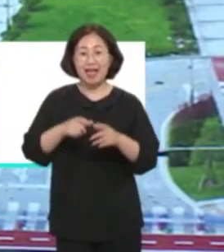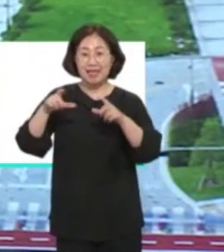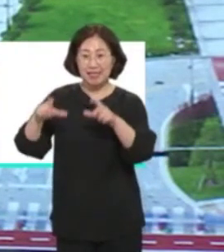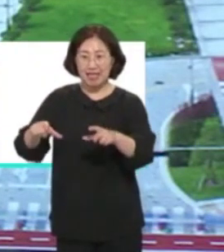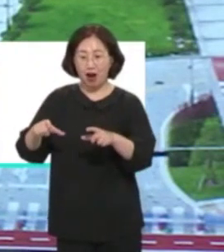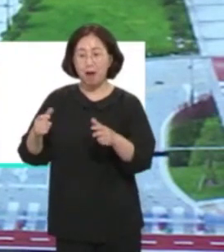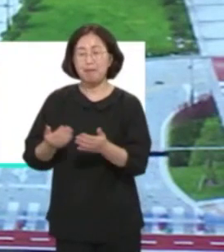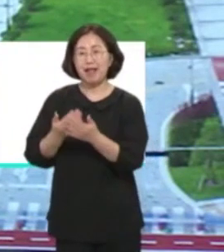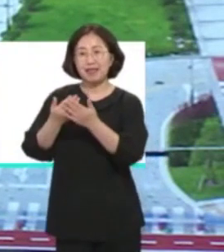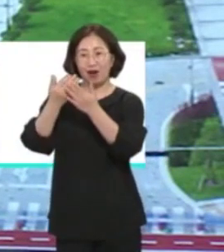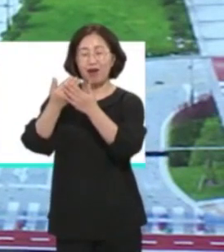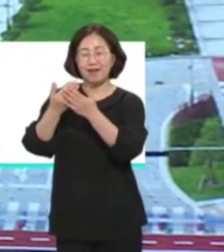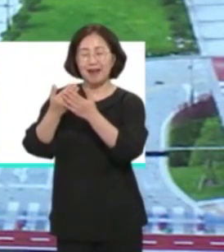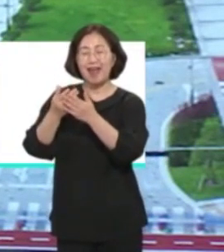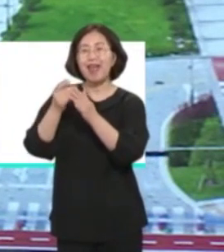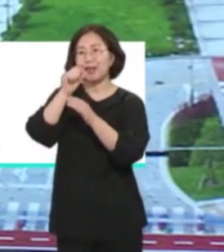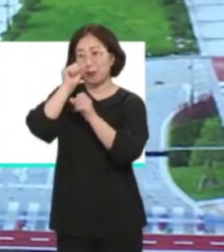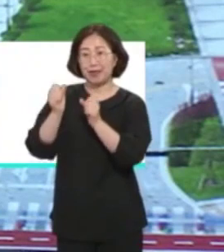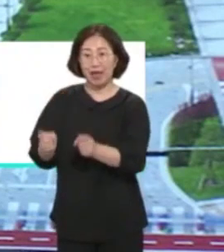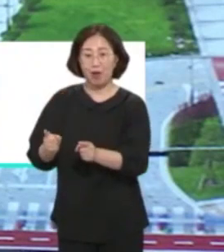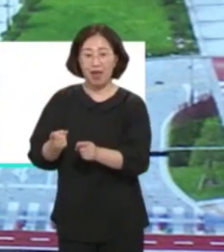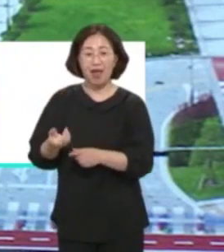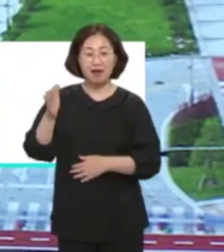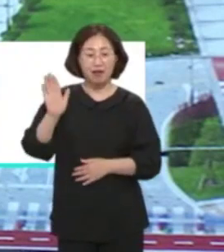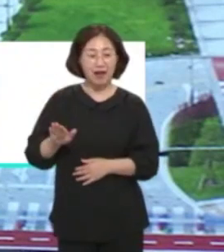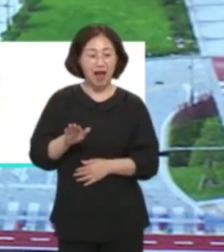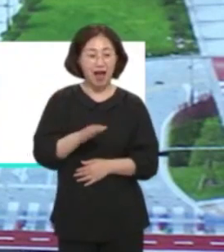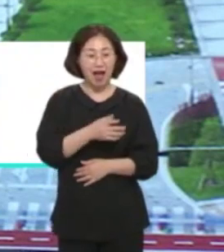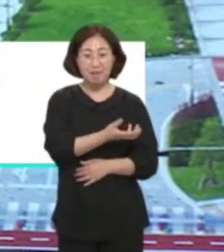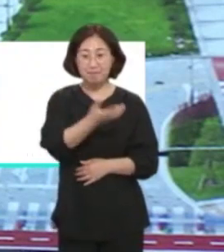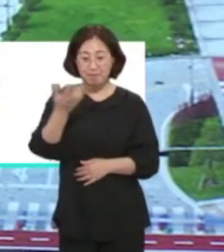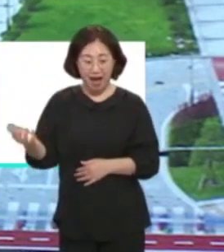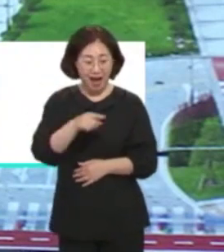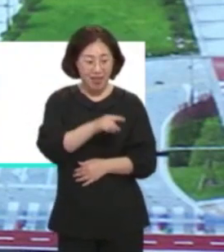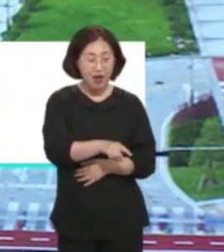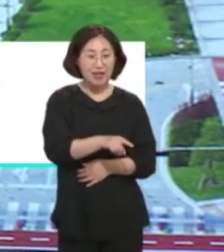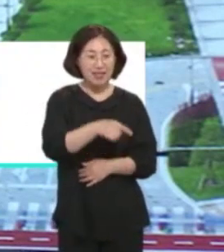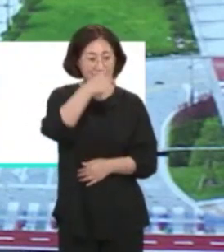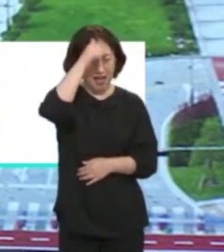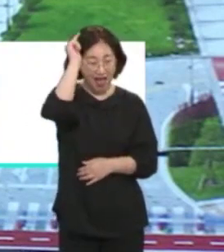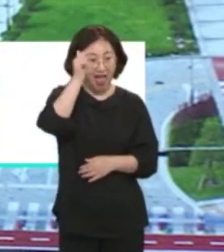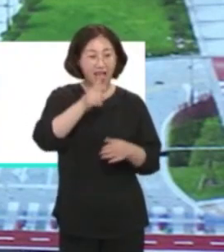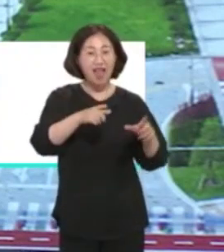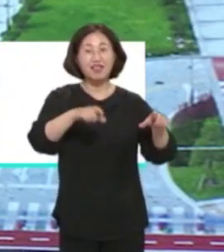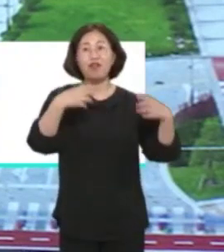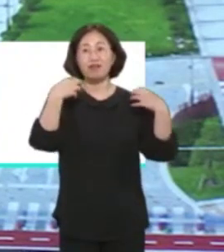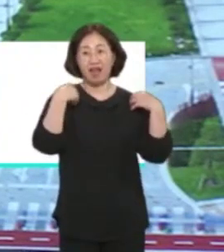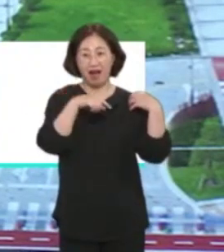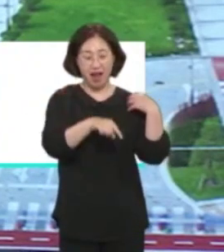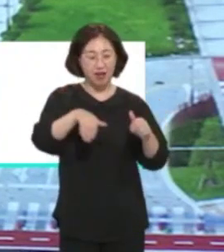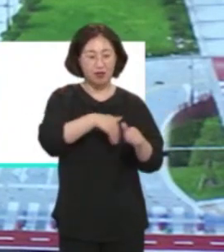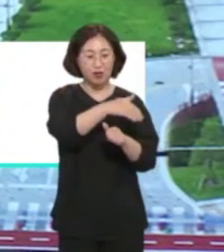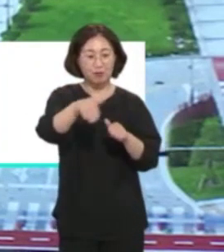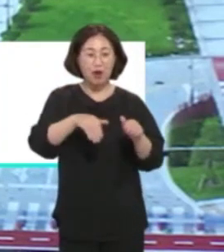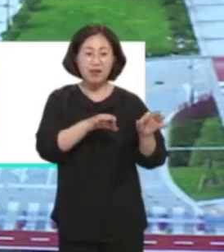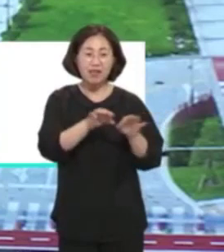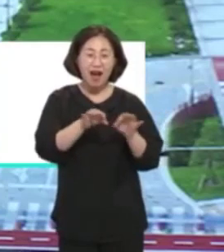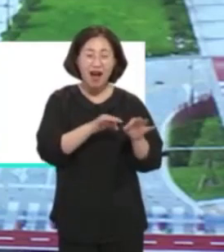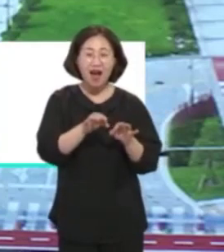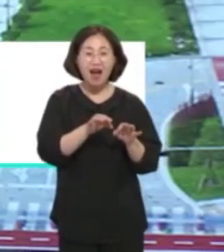전기를 맞을 전망입니다. 하지만 신청사 이전과 함께 위기를 호소하고 있는 옛 청사 주변의 원도심